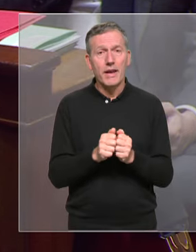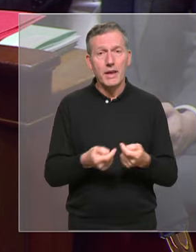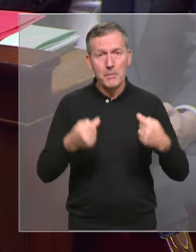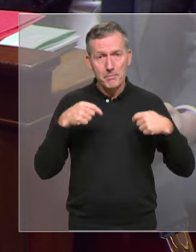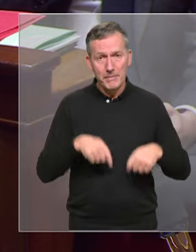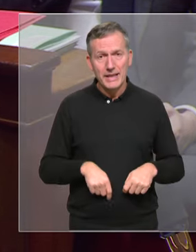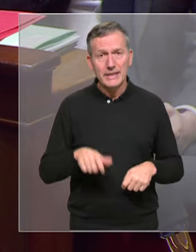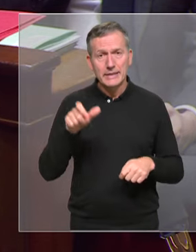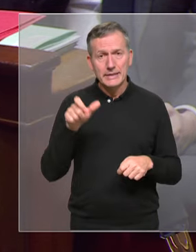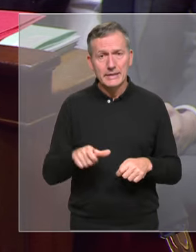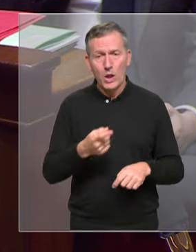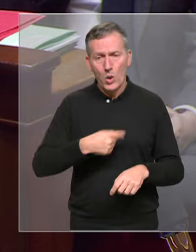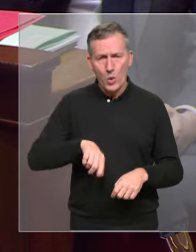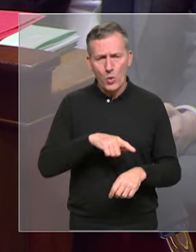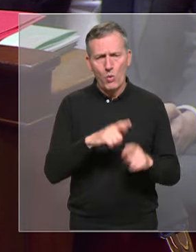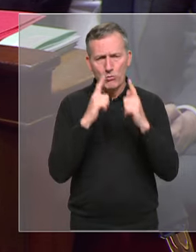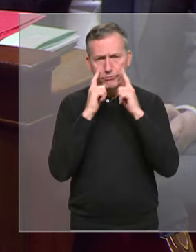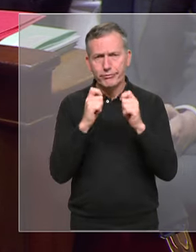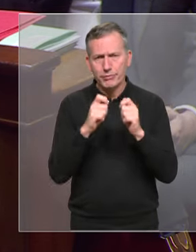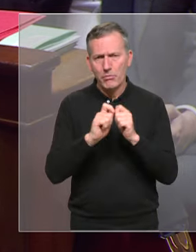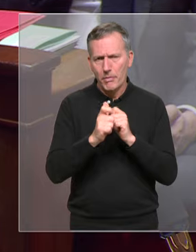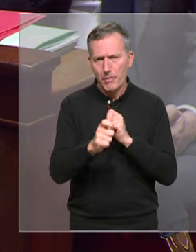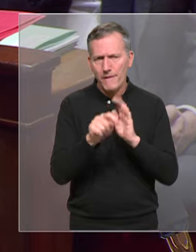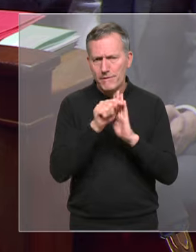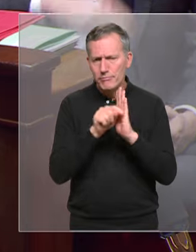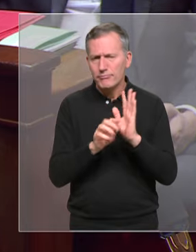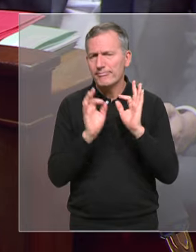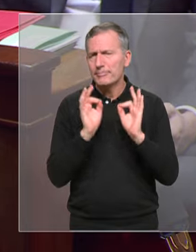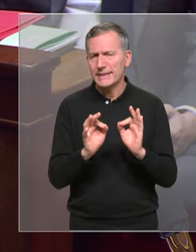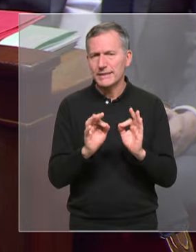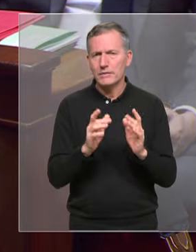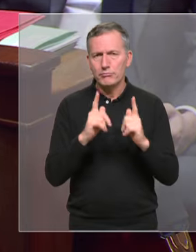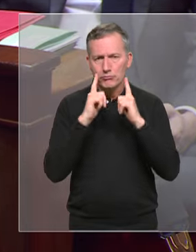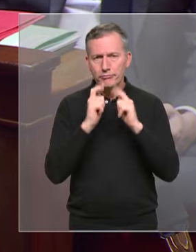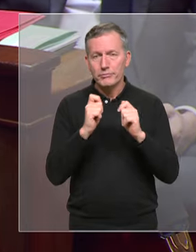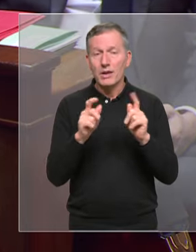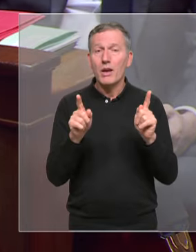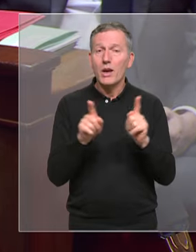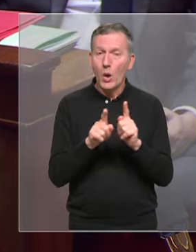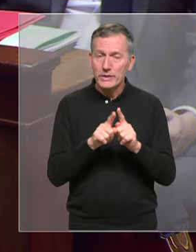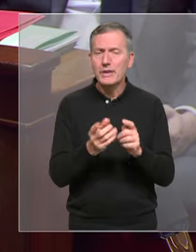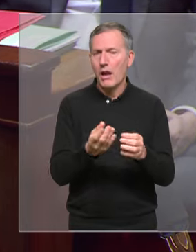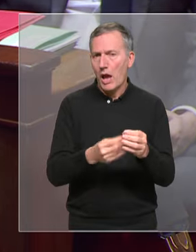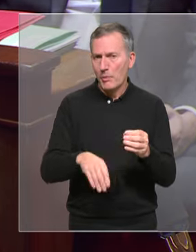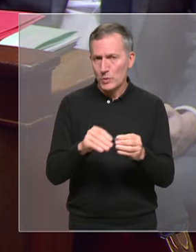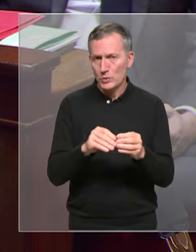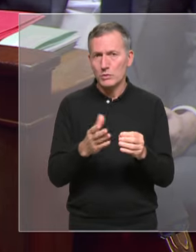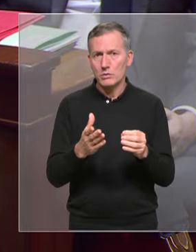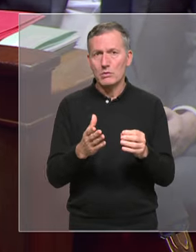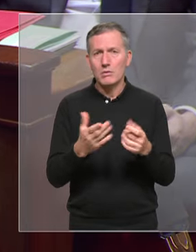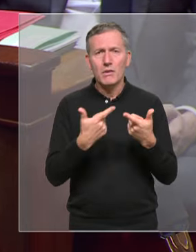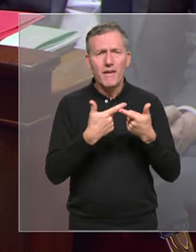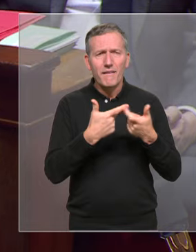Catherine Vautrin, nous y veillerons avec la plus grande attention. De plus, il faut le souligner, une